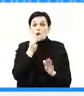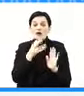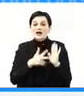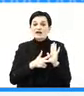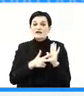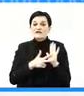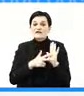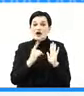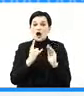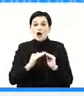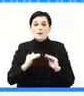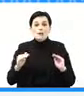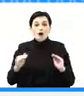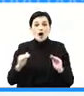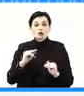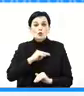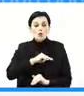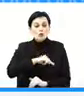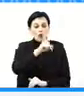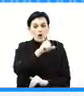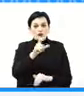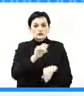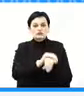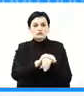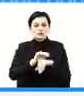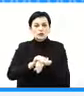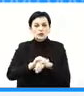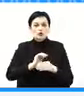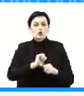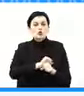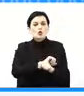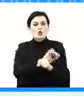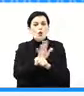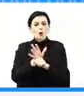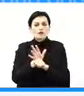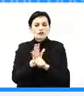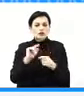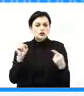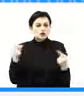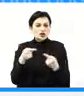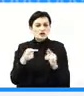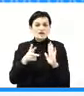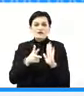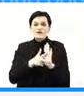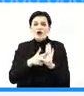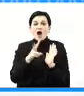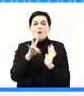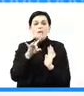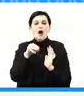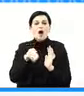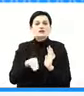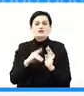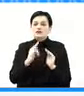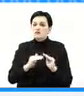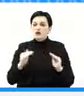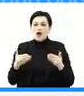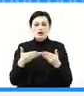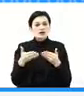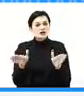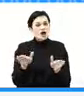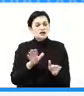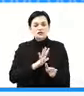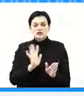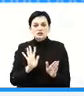ბაღში მომუშავე ადამიანებს დაუდასტურდათ COVID-ის შესაბამისად, 8 მარტიდან 8 ბაღი არისო გახსნილი,